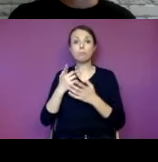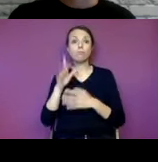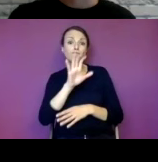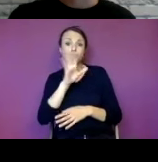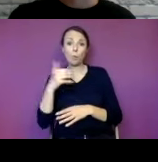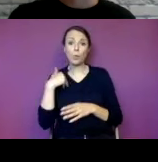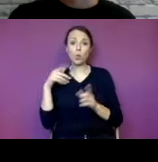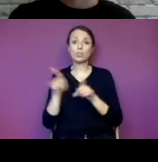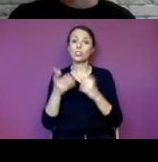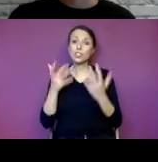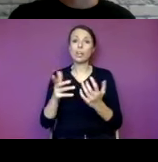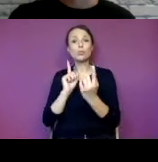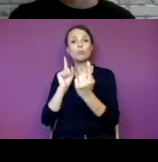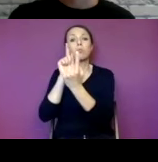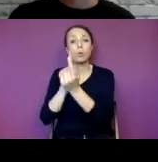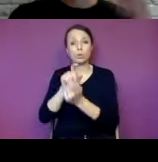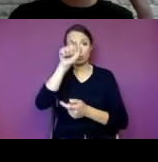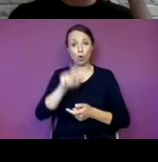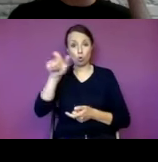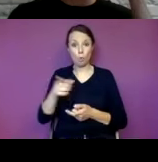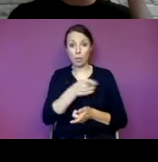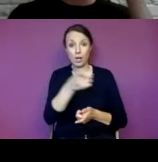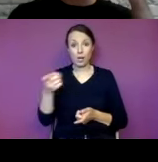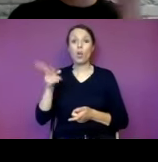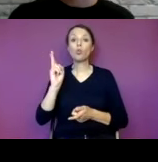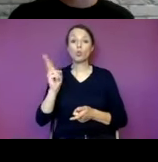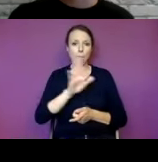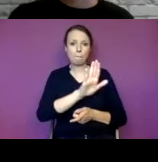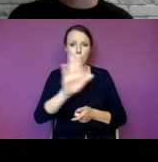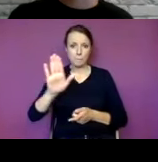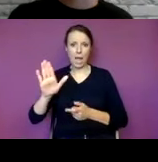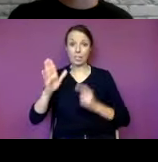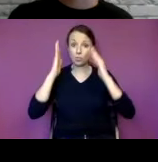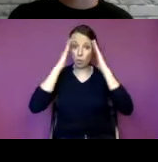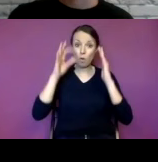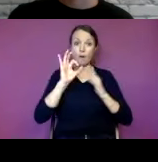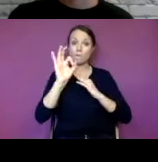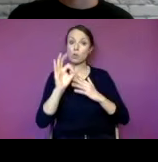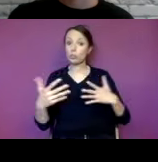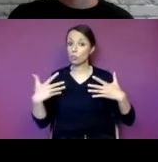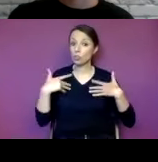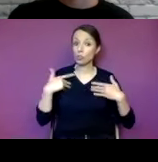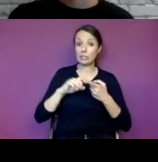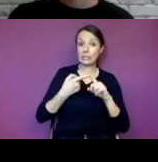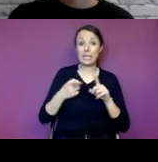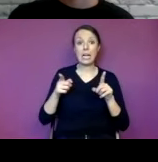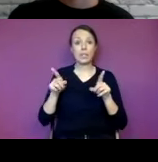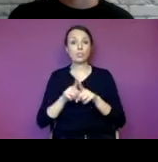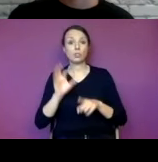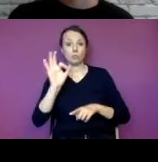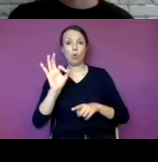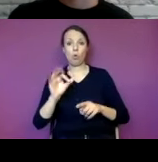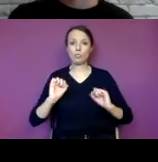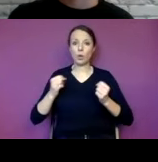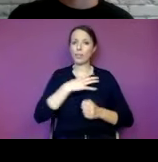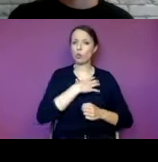grupy mieszkańców wsi, które mają świadomość, że ich styl życia i gospodarowania się wraz z nimi kończy. To znaczy